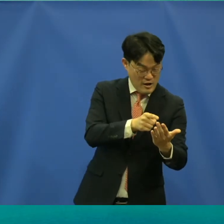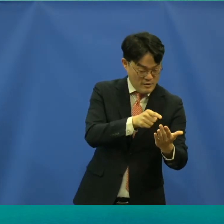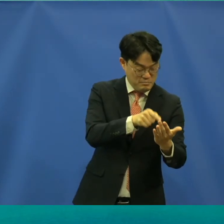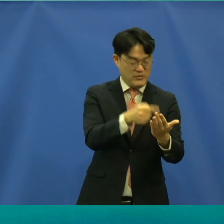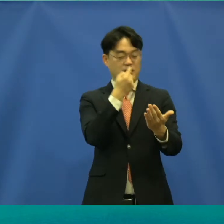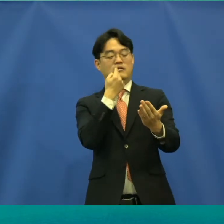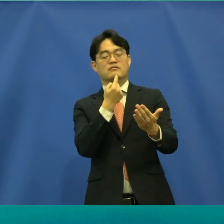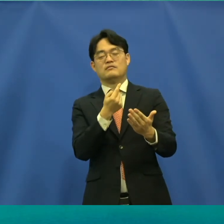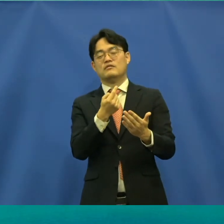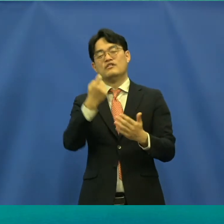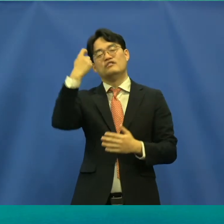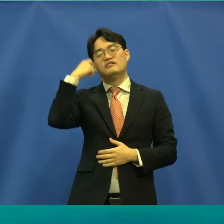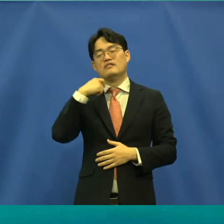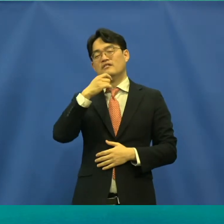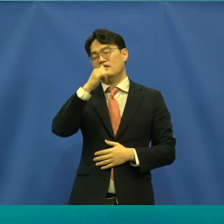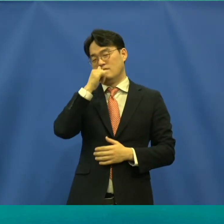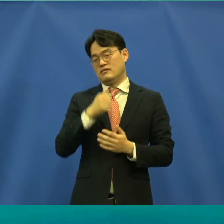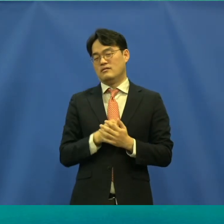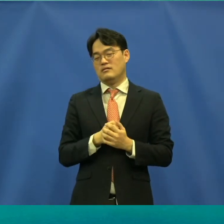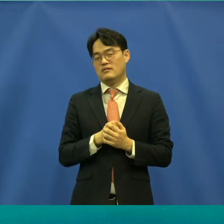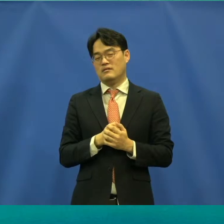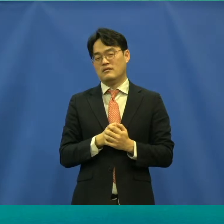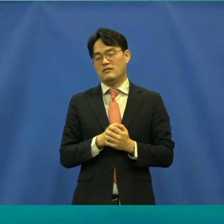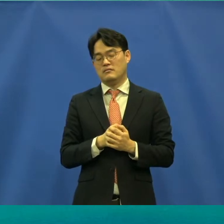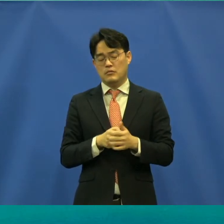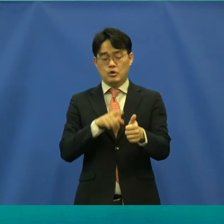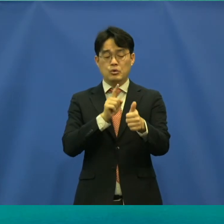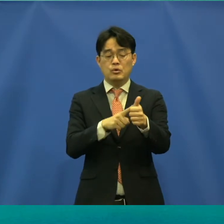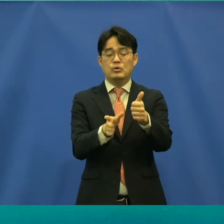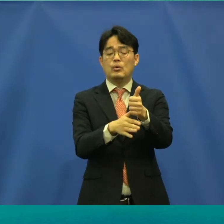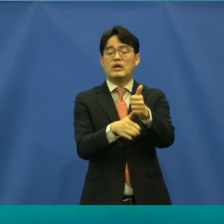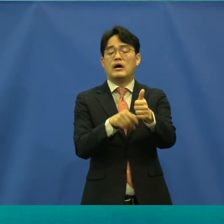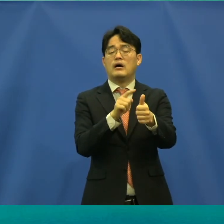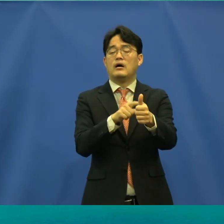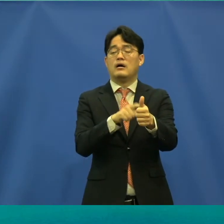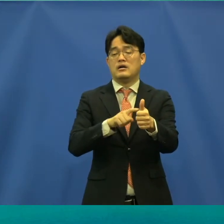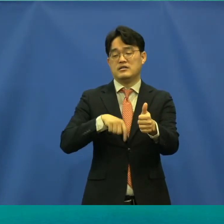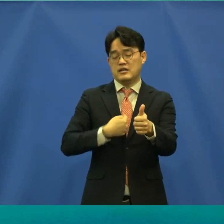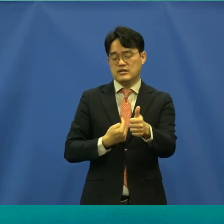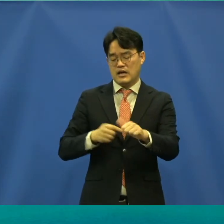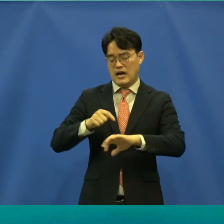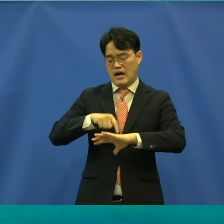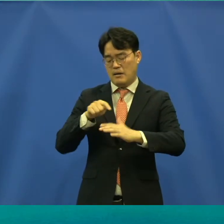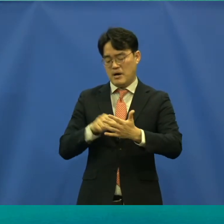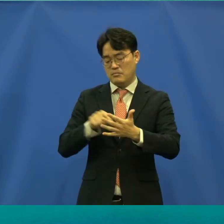깊은 민족주의적 성향까지 더해지면서 강하게 부딪히는 거예요.